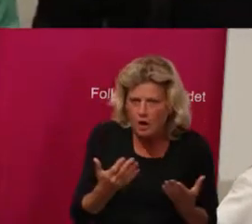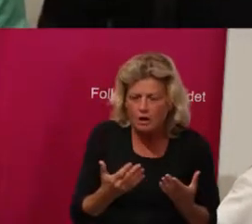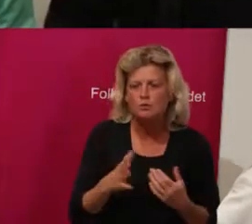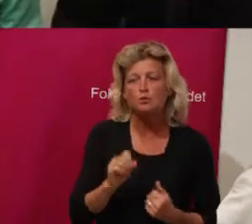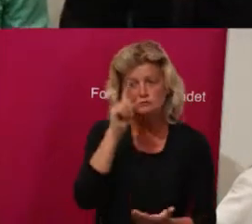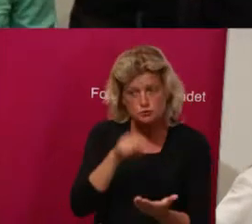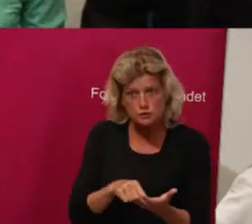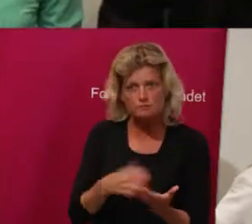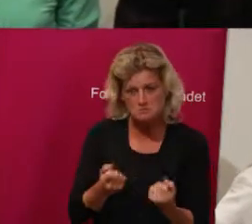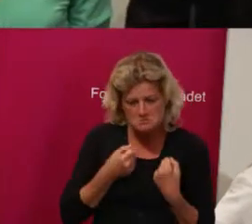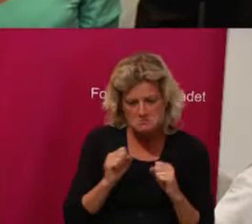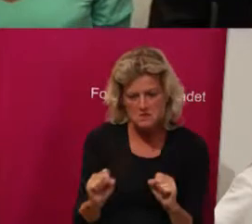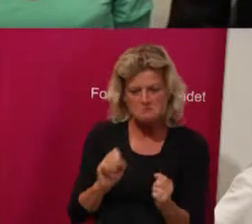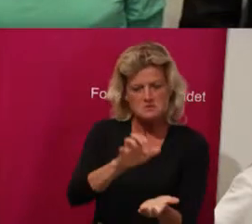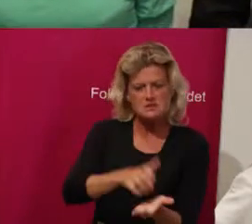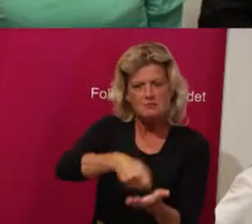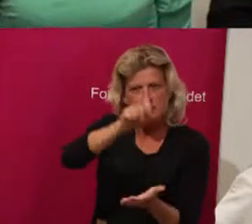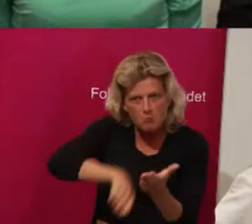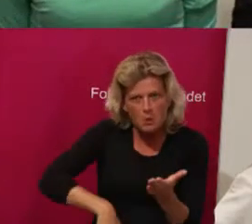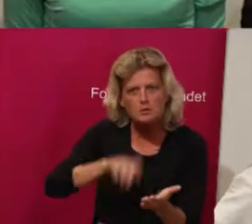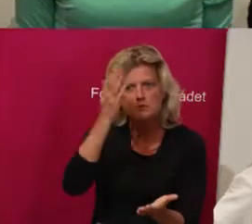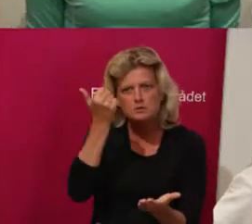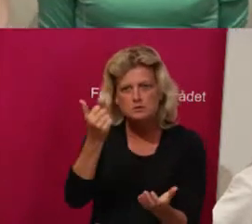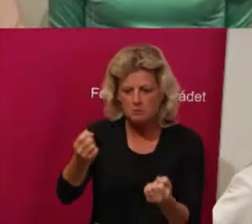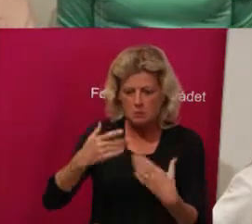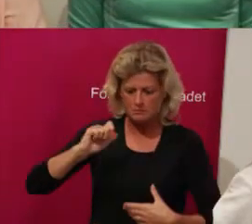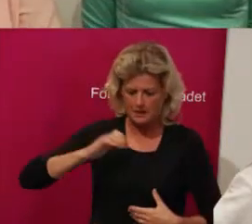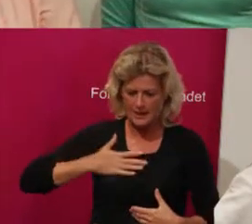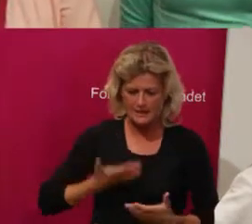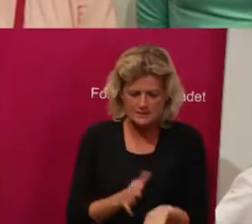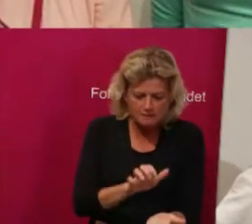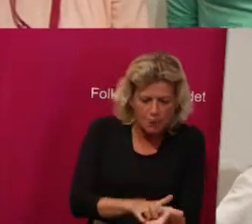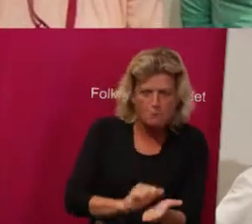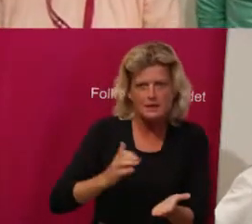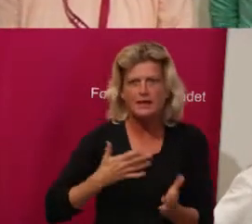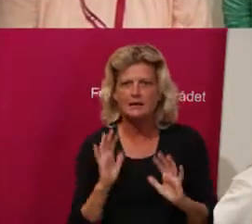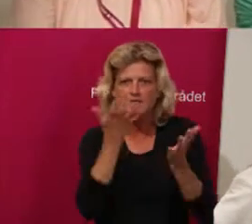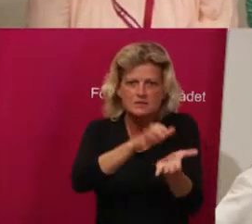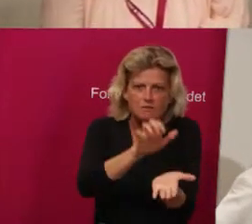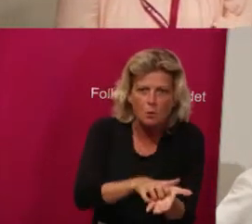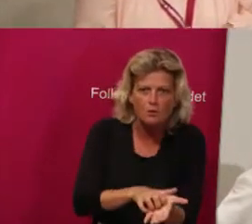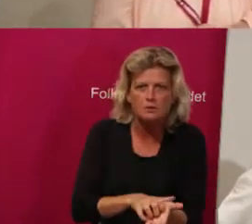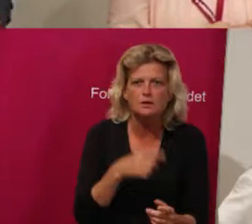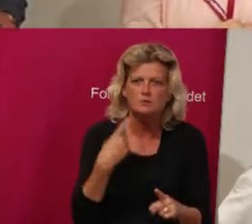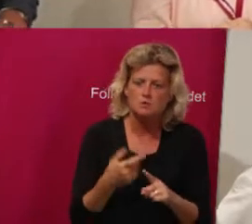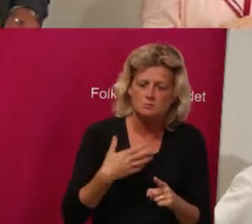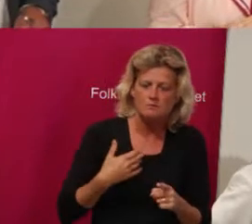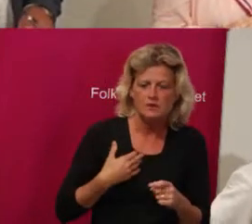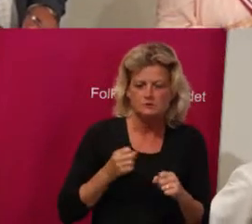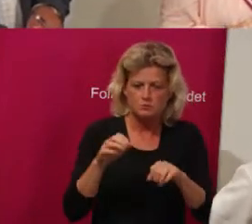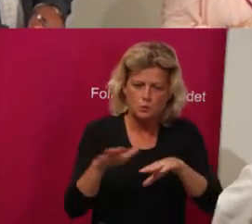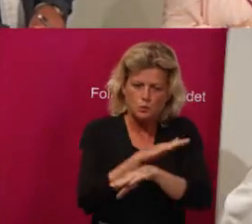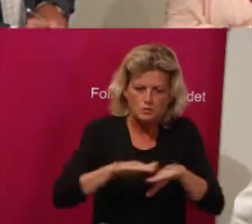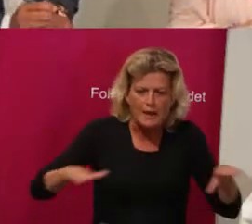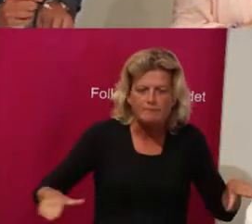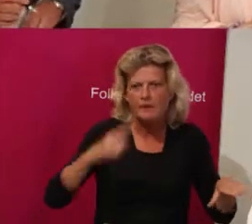engagerad samhällsmedborgare, kunna påverka sin personliga situation och liv, och man ska utjämna utbildningsklyftorna